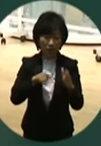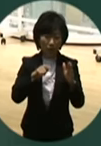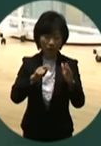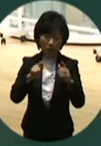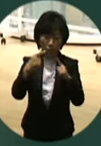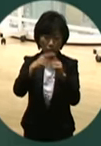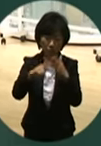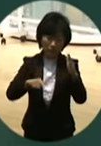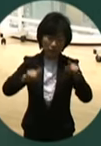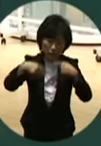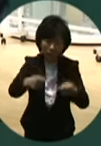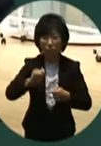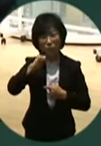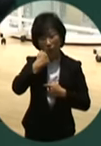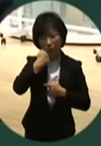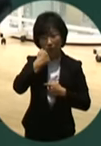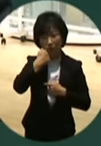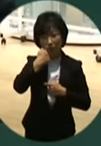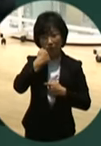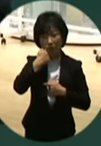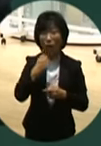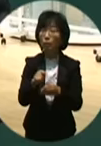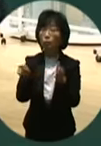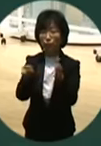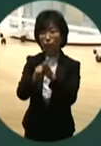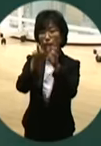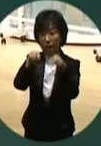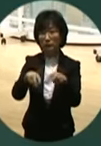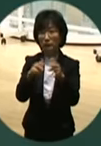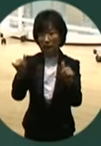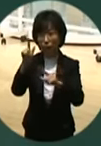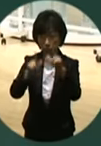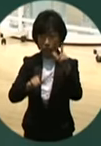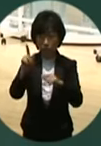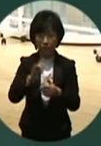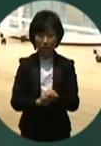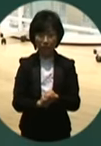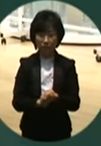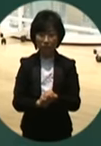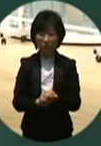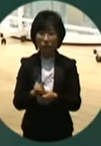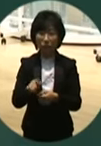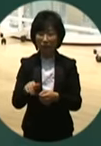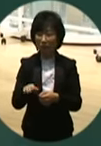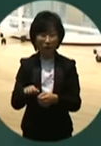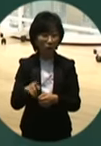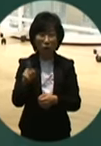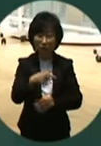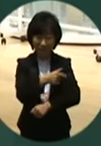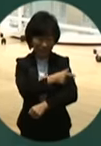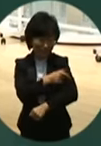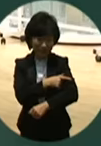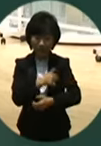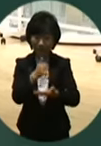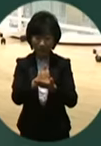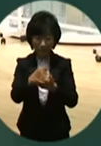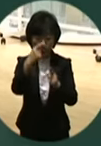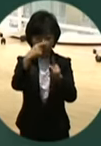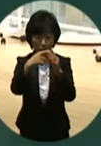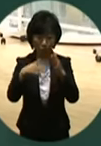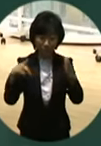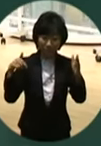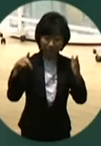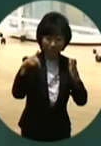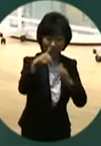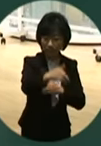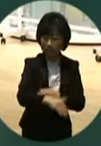non-believer. 그러니까 이 들어가는 집사님 붙잡고 땡겨 물어봤대요. And that's why she actually asked one of the deacon that was